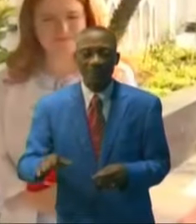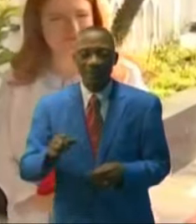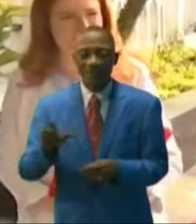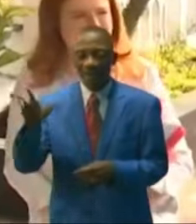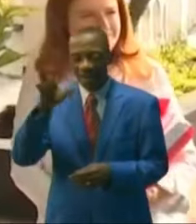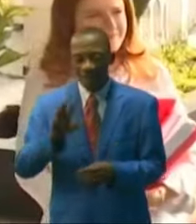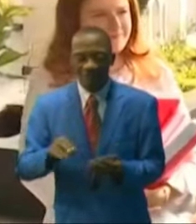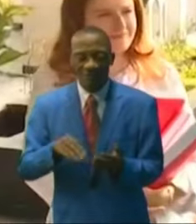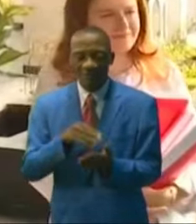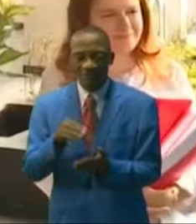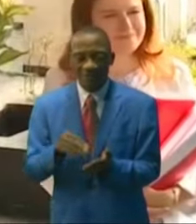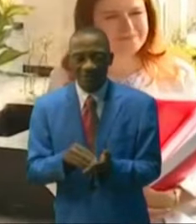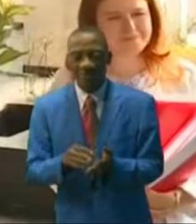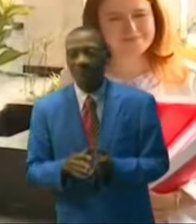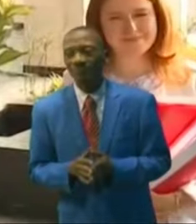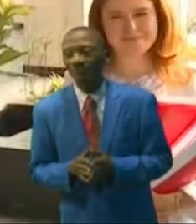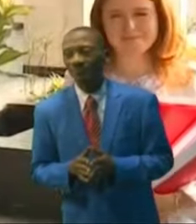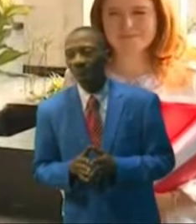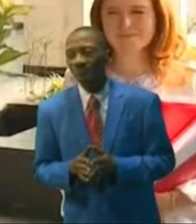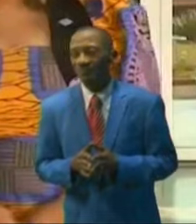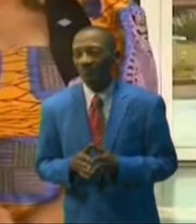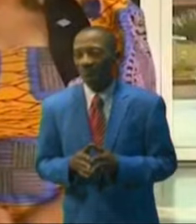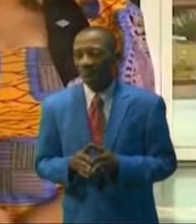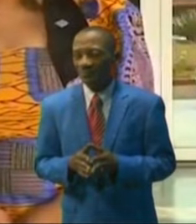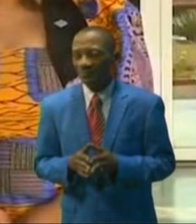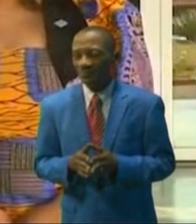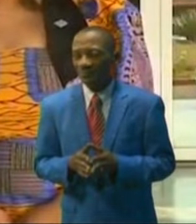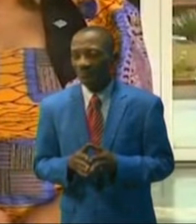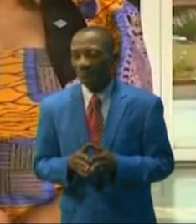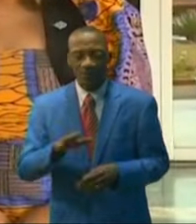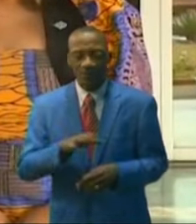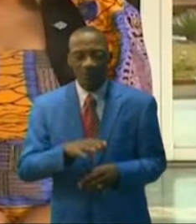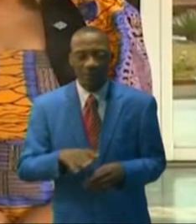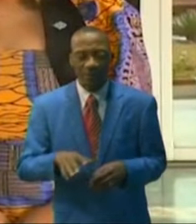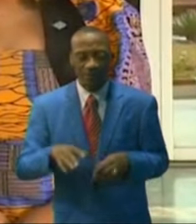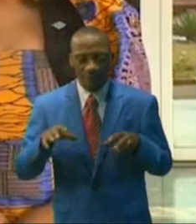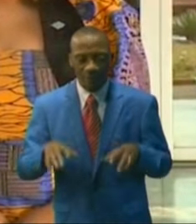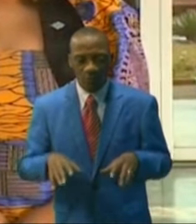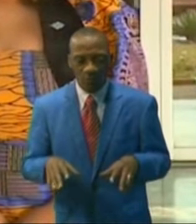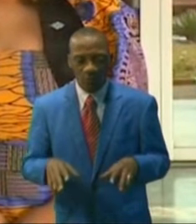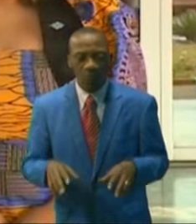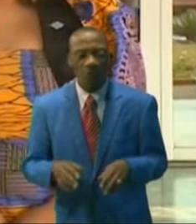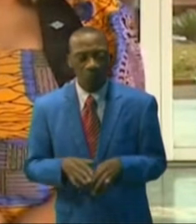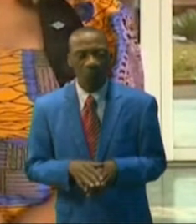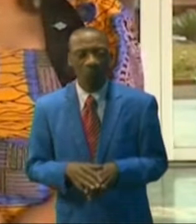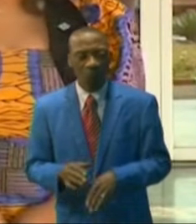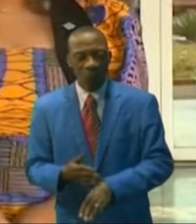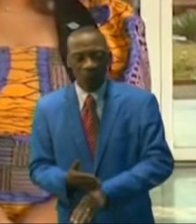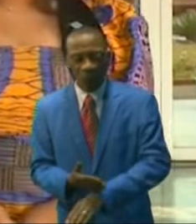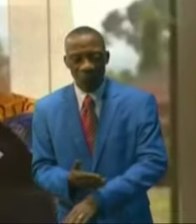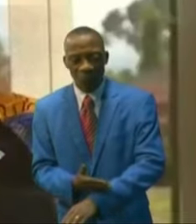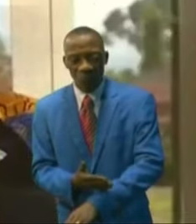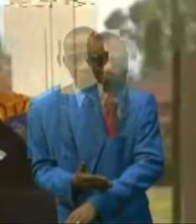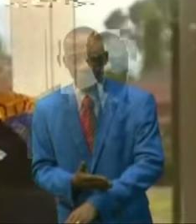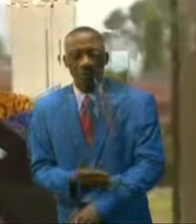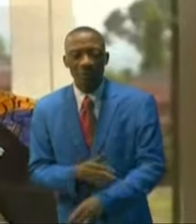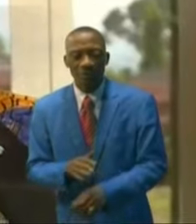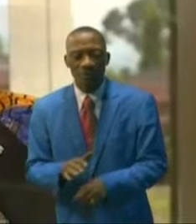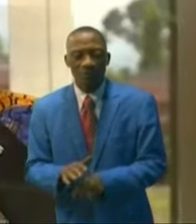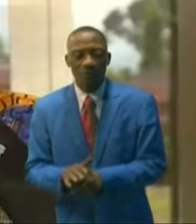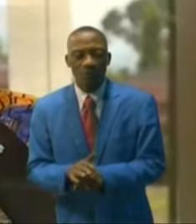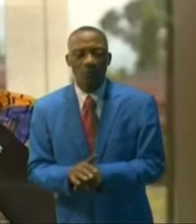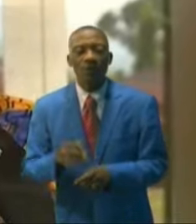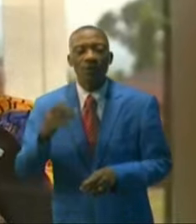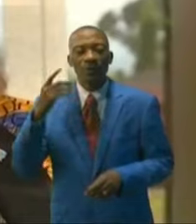jour en République démocratique du Congo. La République démocratique du Congo est une étape de sa tournée africaine après l'Angola. Il